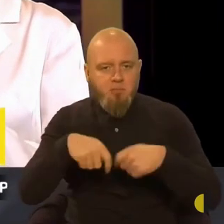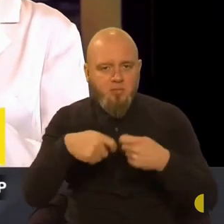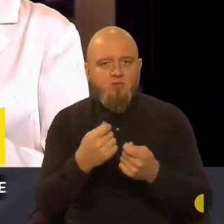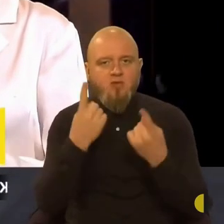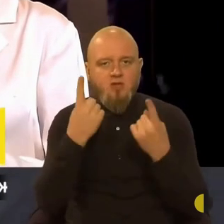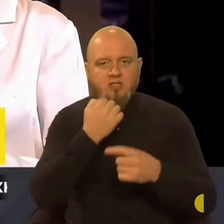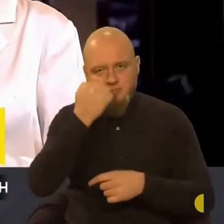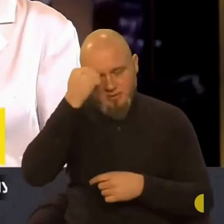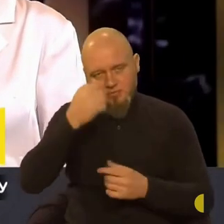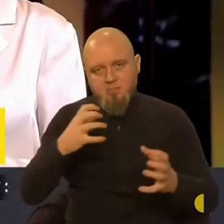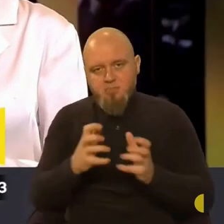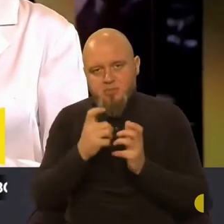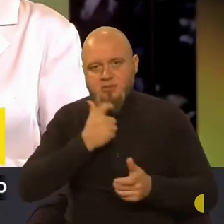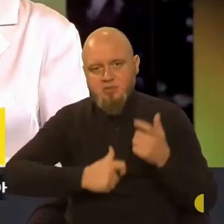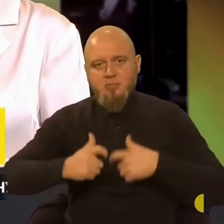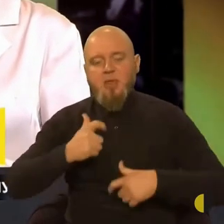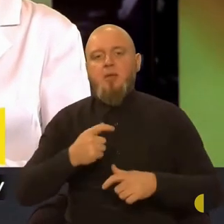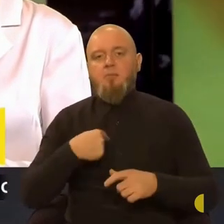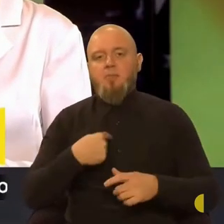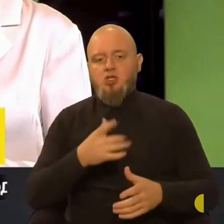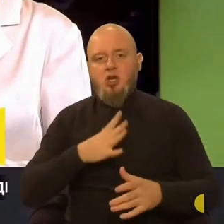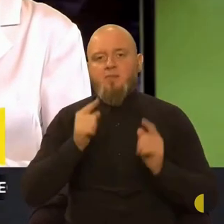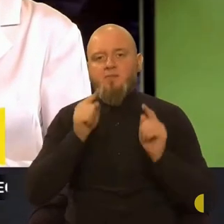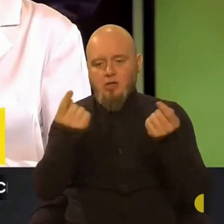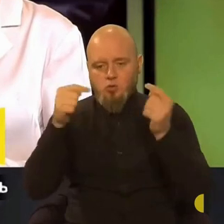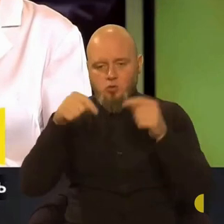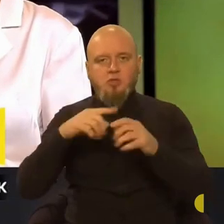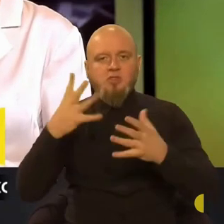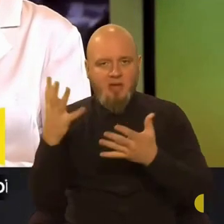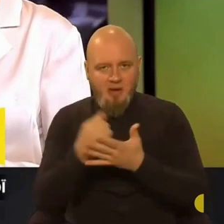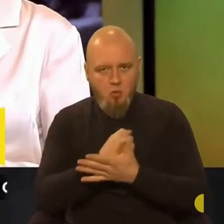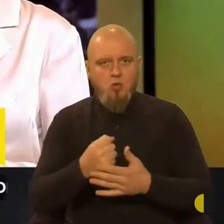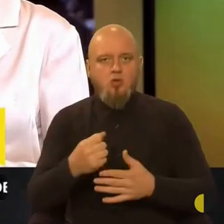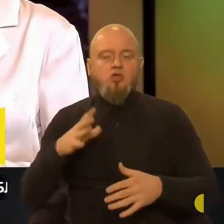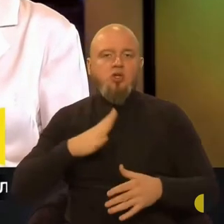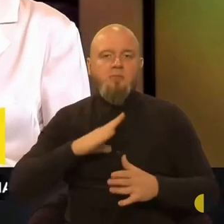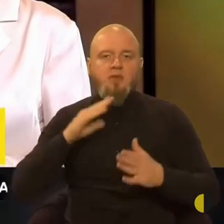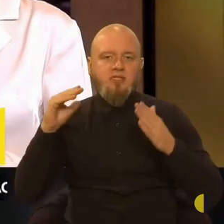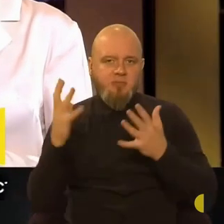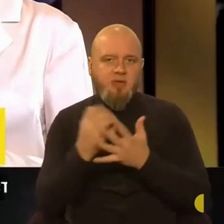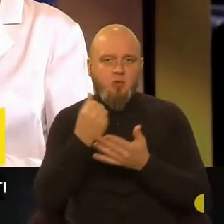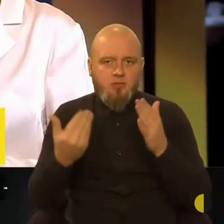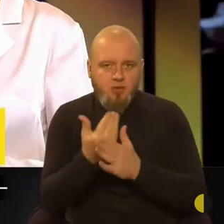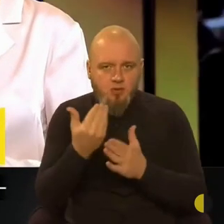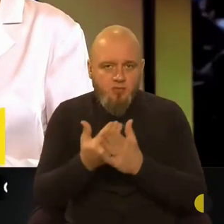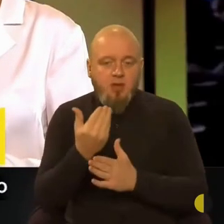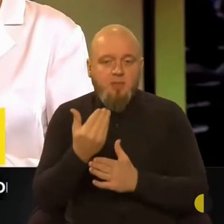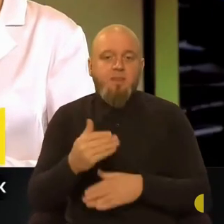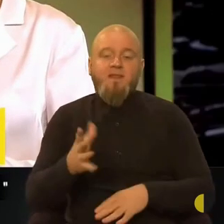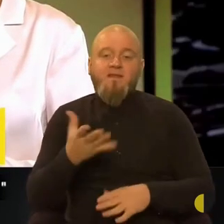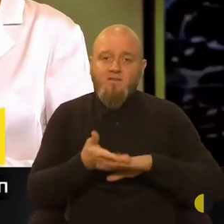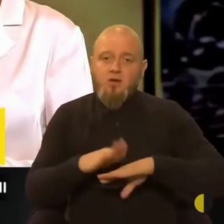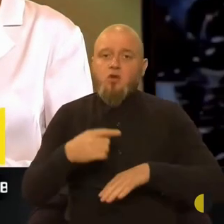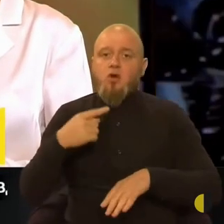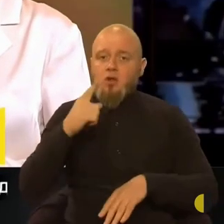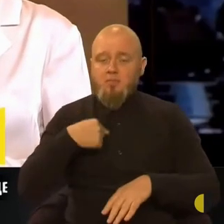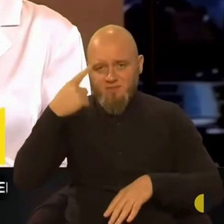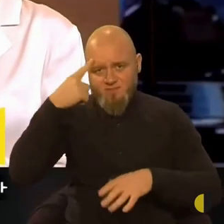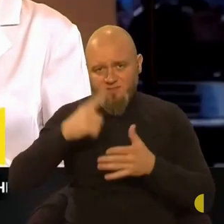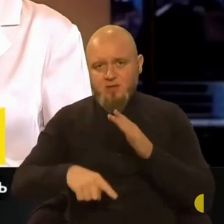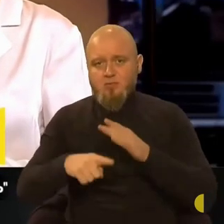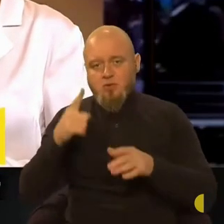спасибі. Бережіть себе, ми чекаємо вас тут з перемогою, ми чекаємо вас з переможними новинами. Важко, але ми віримо